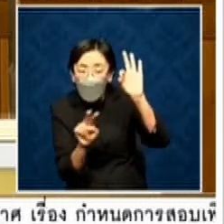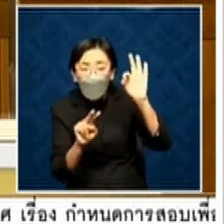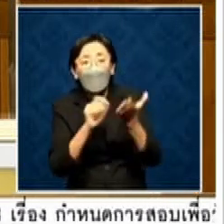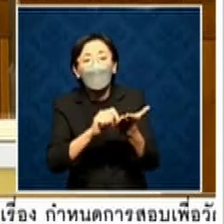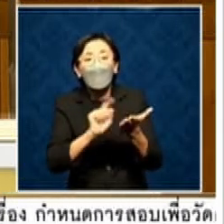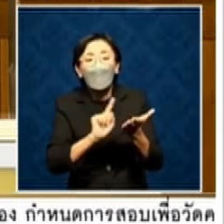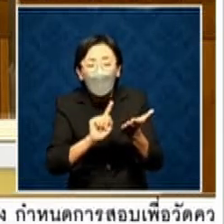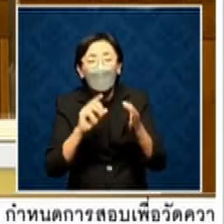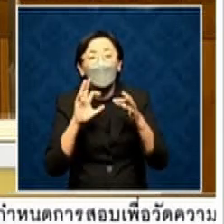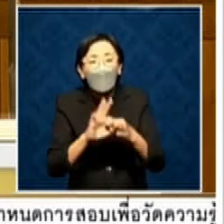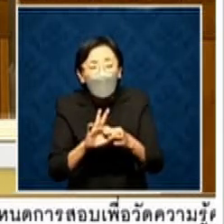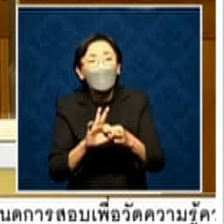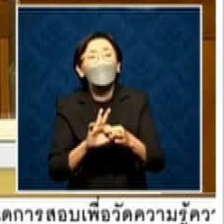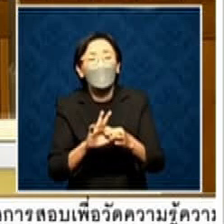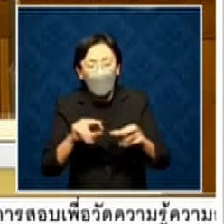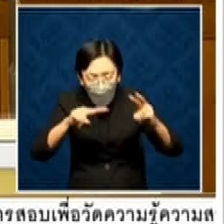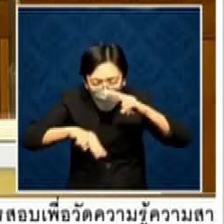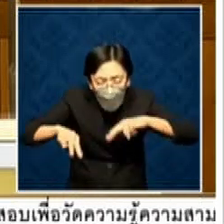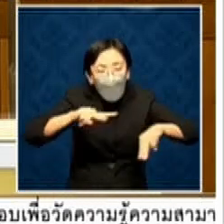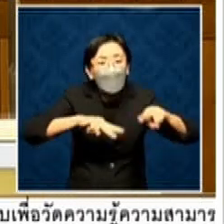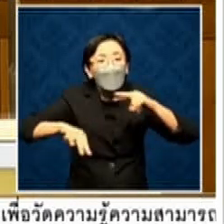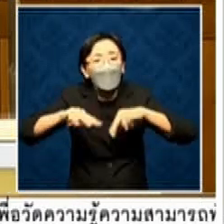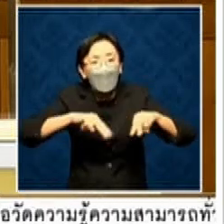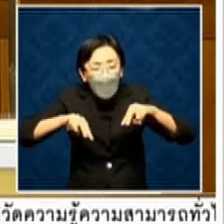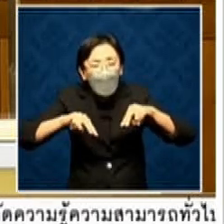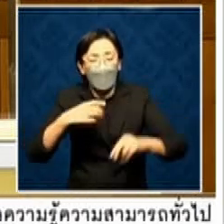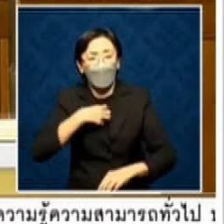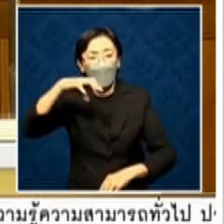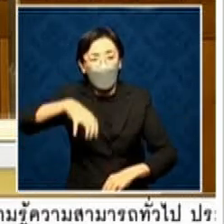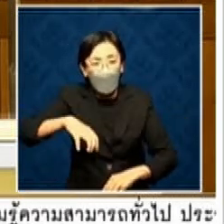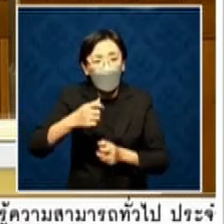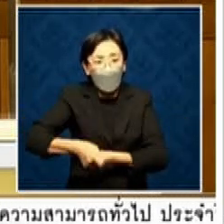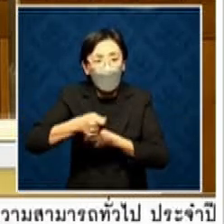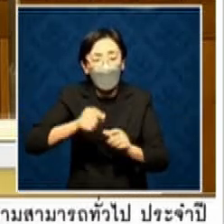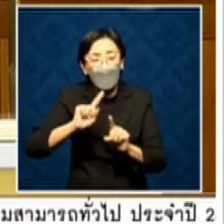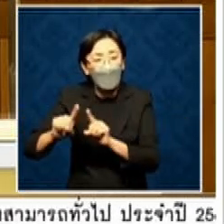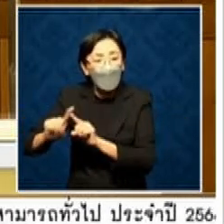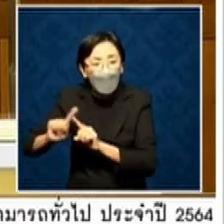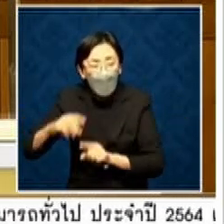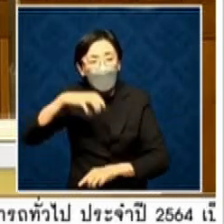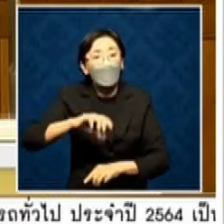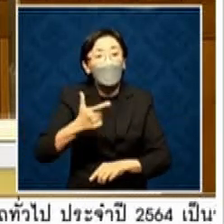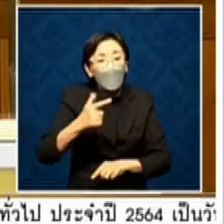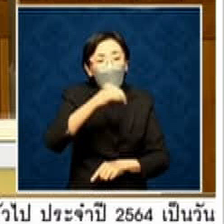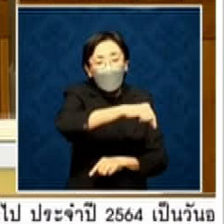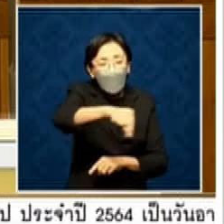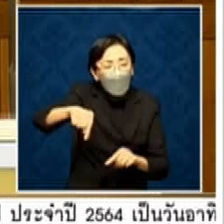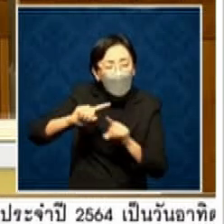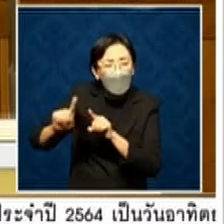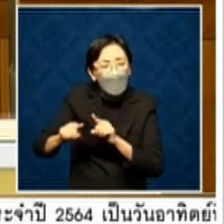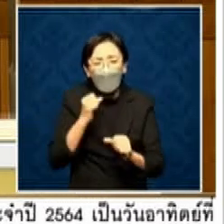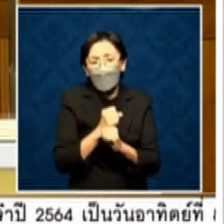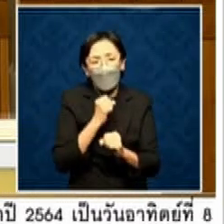ขาตู้นะฝ่ายค้านผมฟังมาตลอดแล้วผมจะใช้จำเป็นมิตรธรรมสถานก่อนมีอะไรกันแนะนำผมมาแล้วกันผมไปทำตามนะเขาแนะนำให้คุณลาออกคุณจะไม่ล